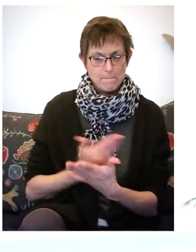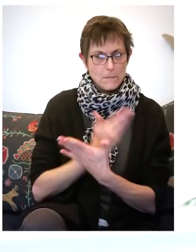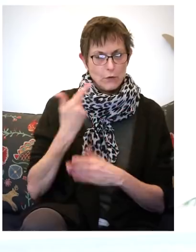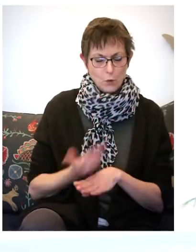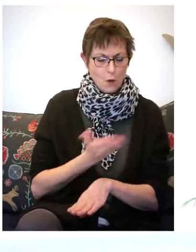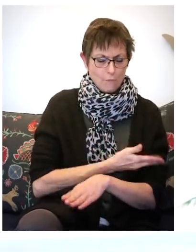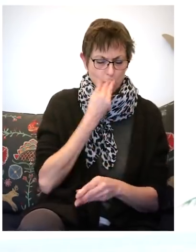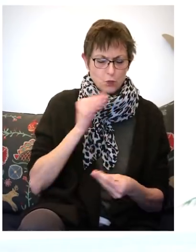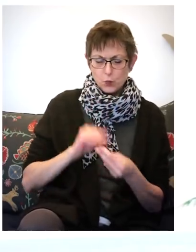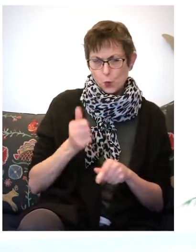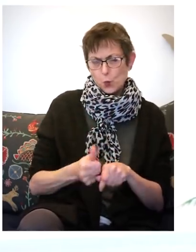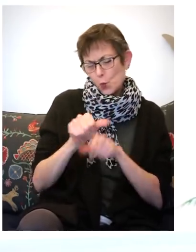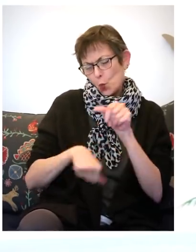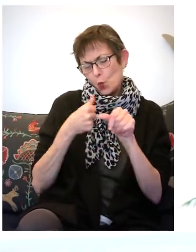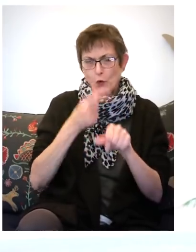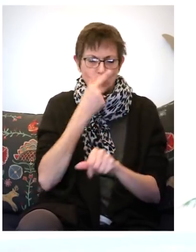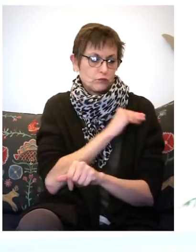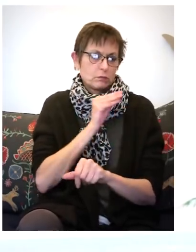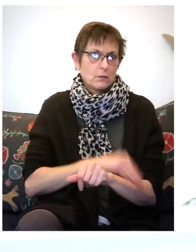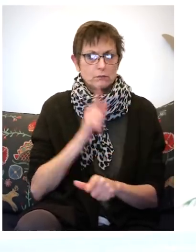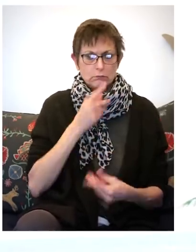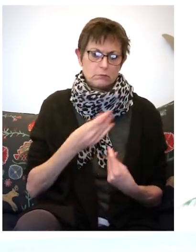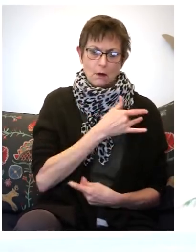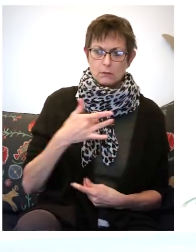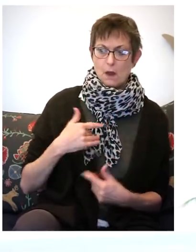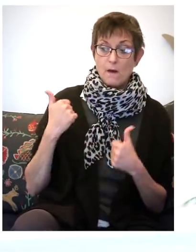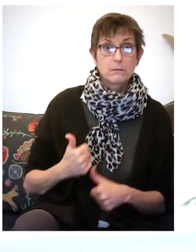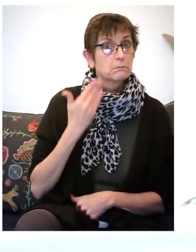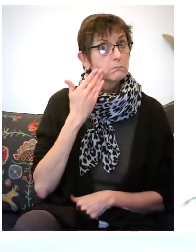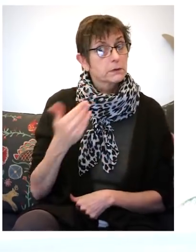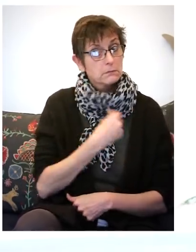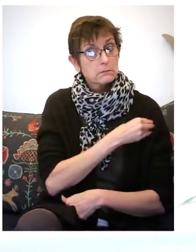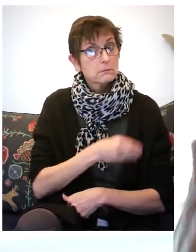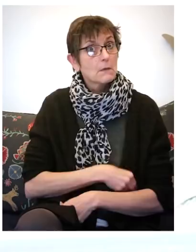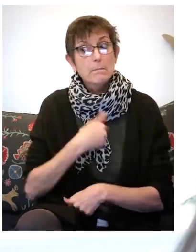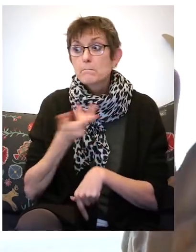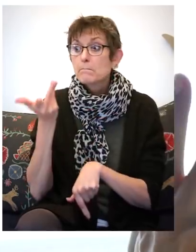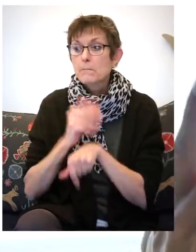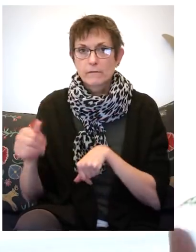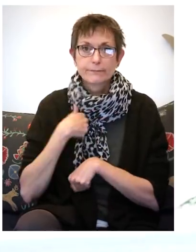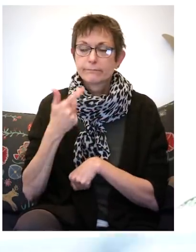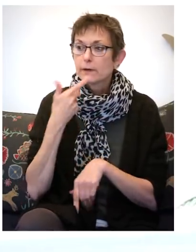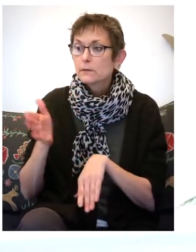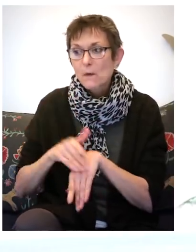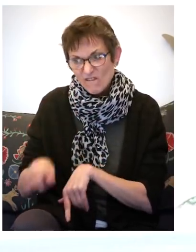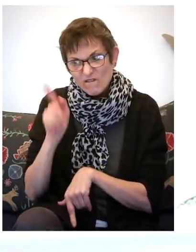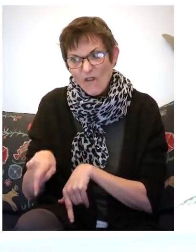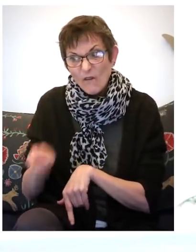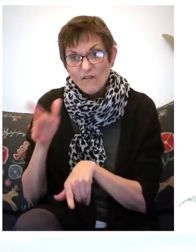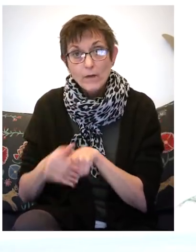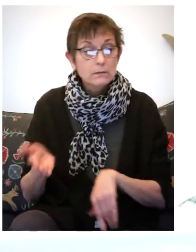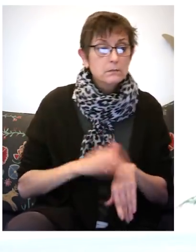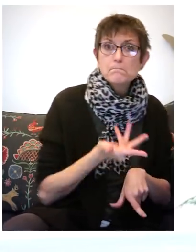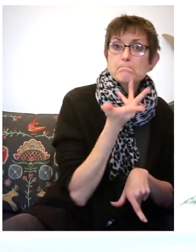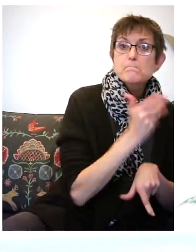tous les matins j'allais me lever un peu plus tôt pour faire du sport, parce que ce serait bien pour ma santé. Si je le fais pas, paf, il y a une dissonance qui est en train de se faire, puisque je sais qu'il faut que je le fasse, mais